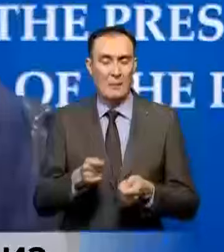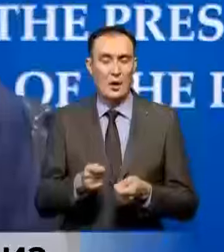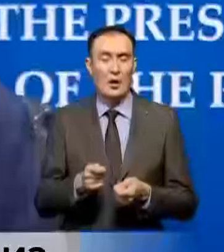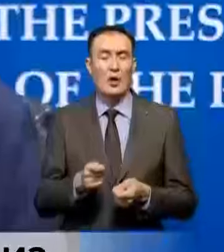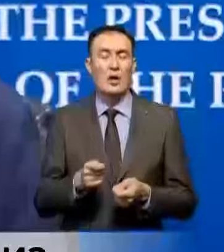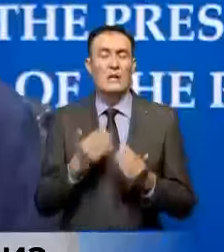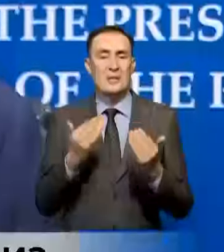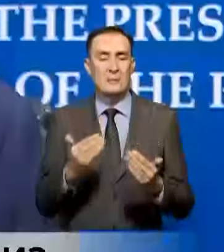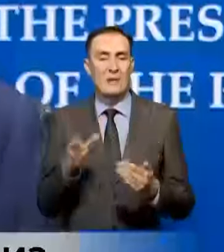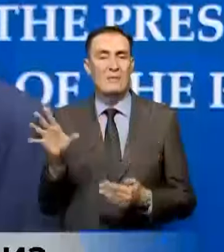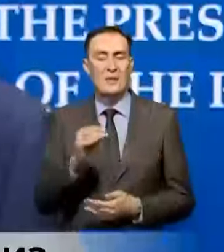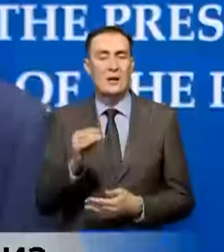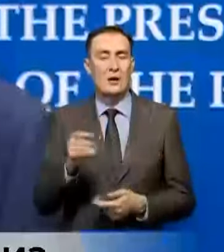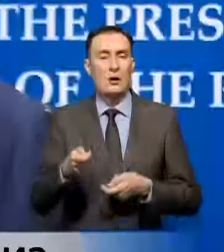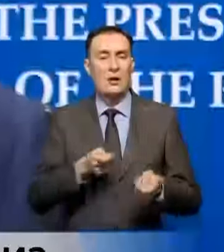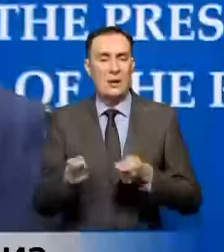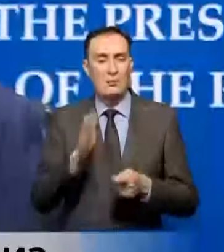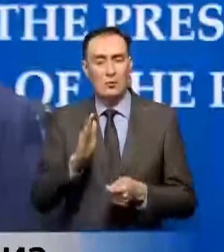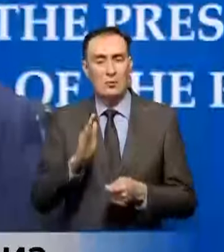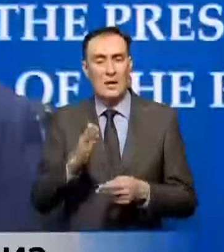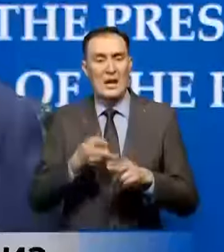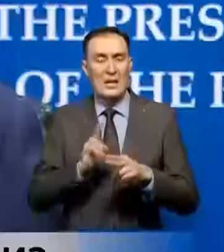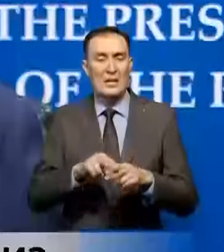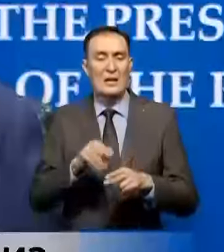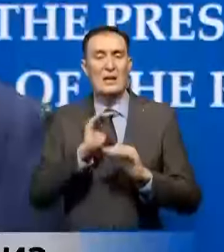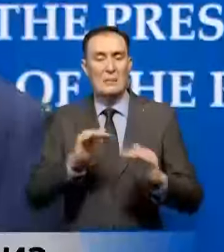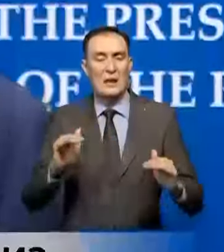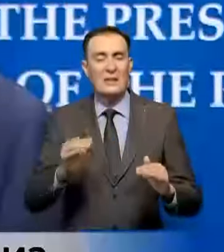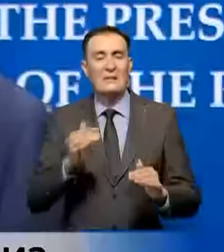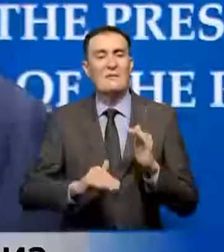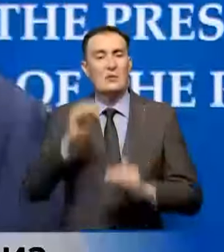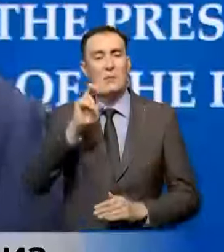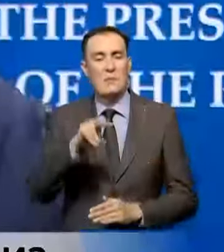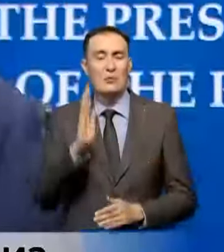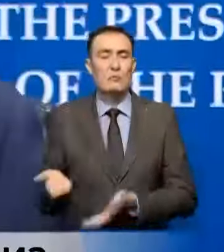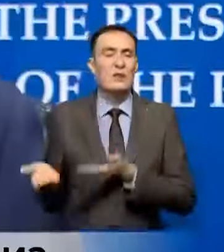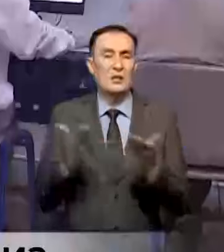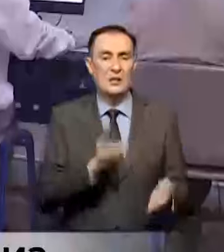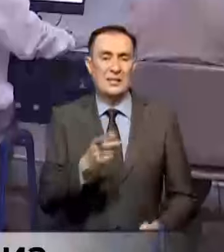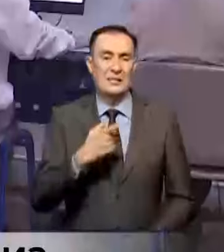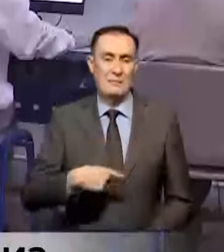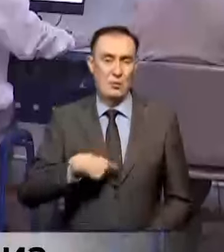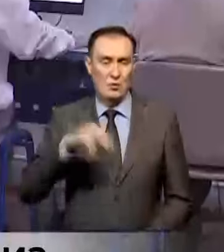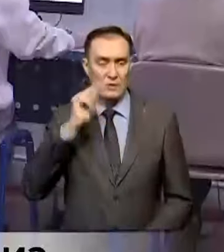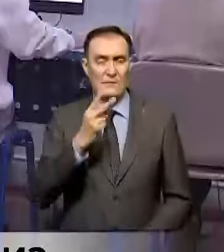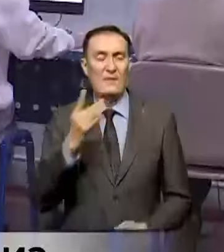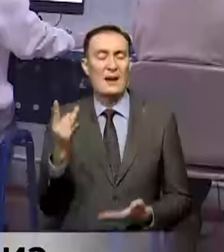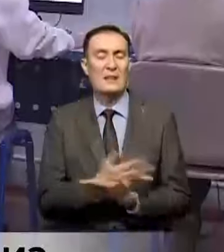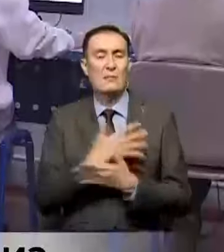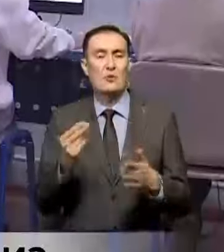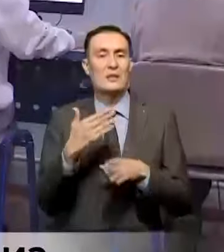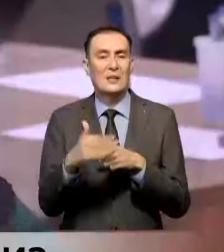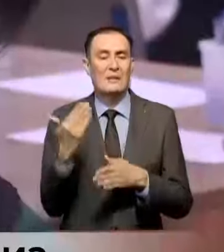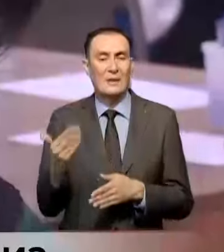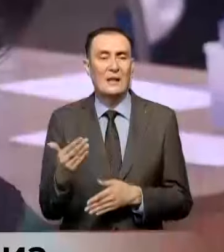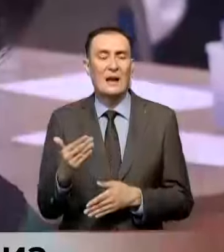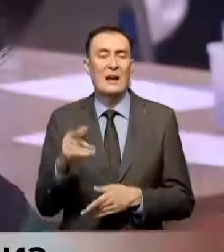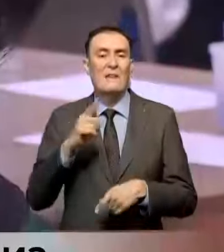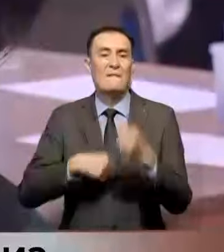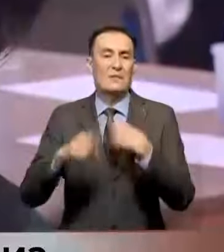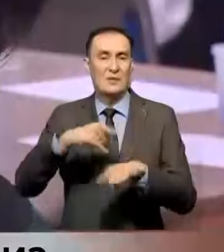Точечно теперь наши ректора будут разбирать этих ребят с высокими баллами, приглашать их к себе. 2 раза больше выделили грантов и для